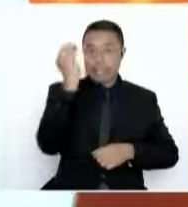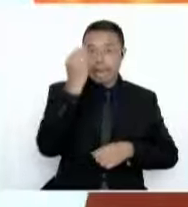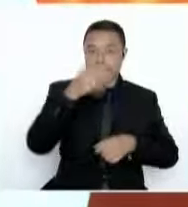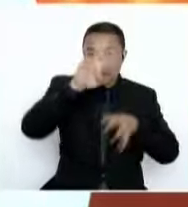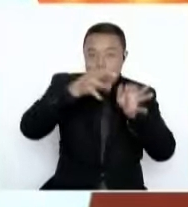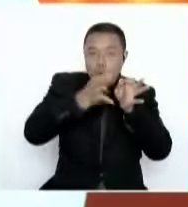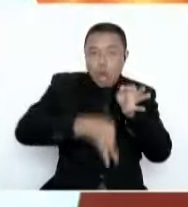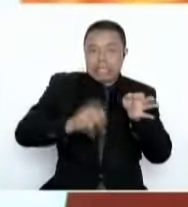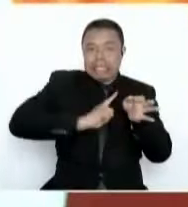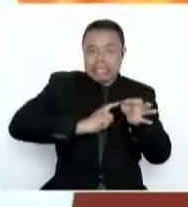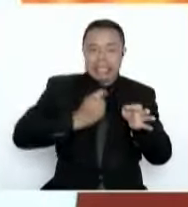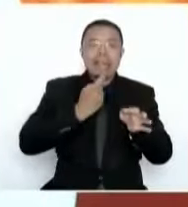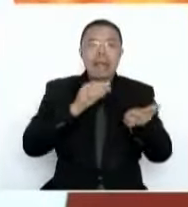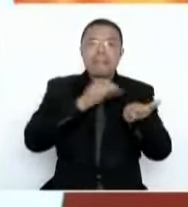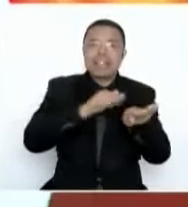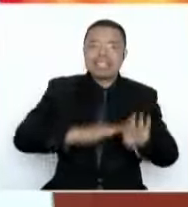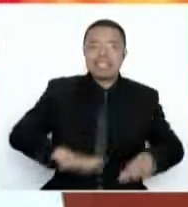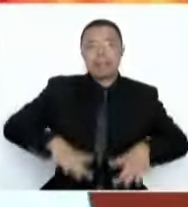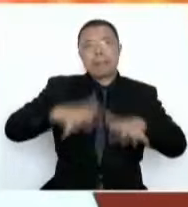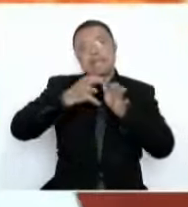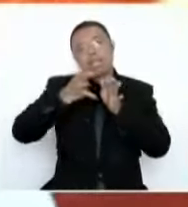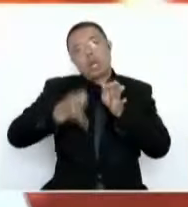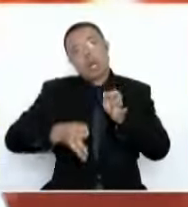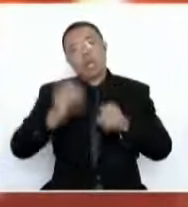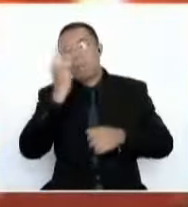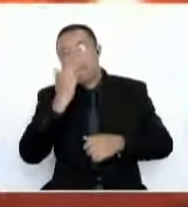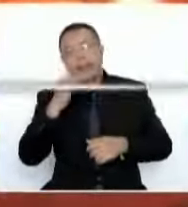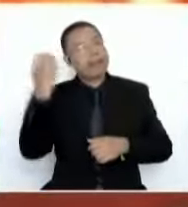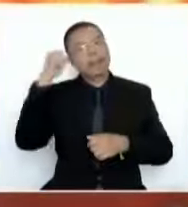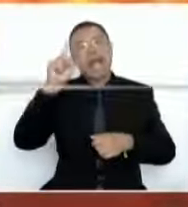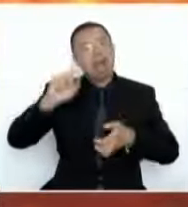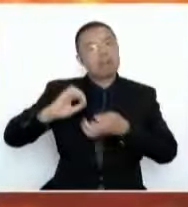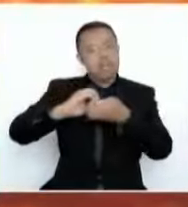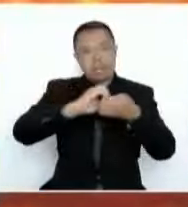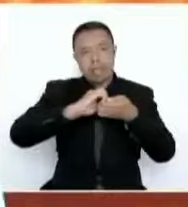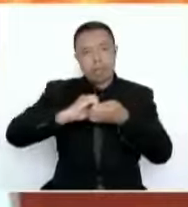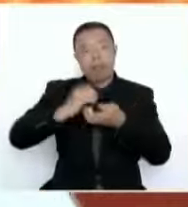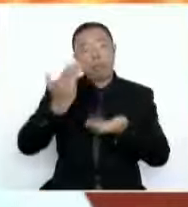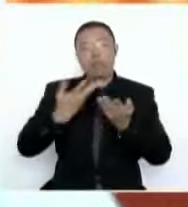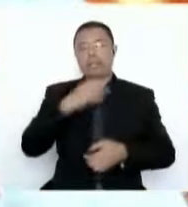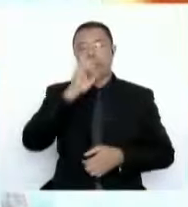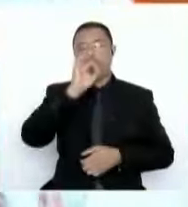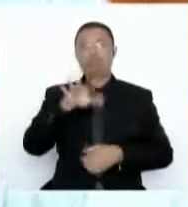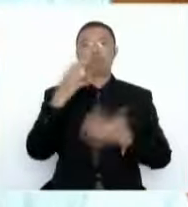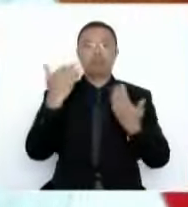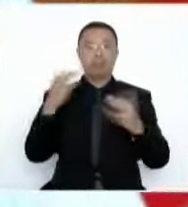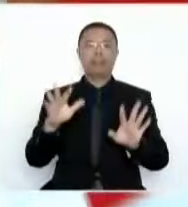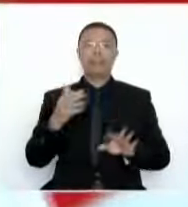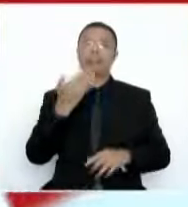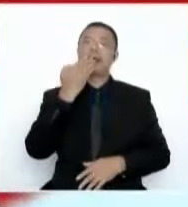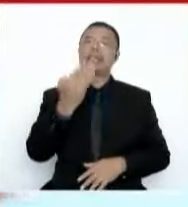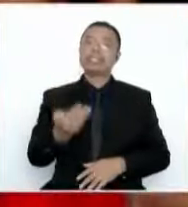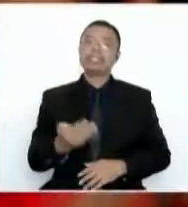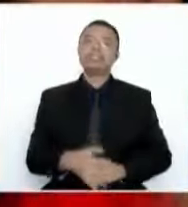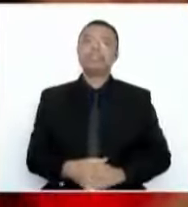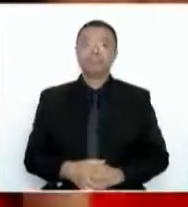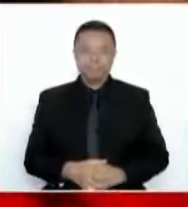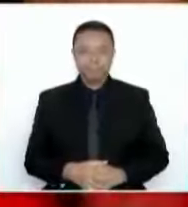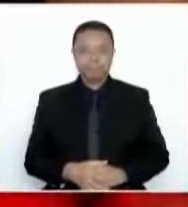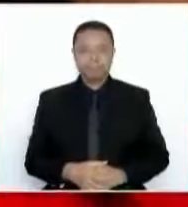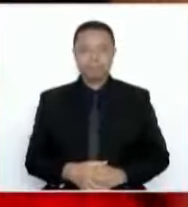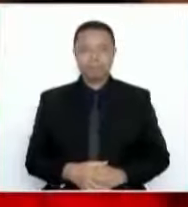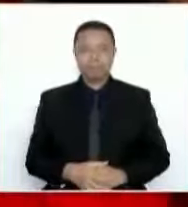maupun polusi salah satunya memang harus berkolaborasi mungkin itu jawaban saya terima kasih baik terima